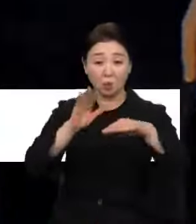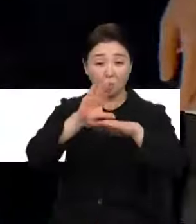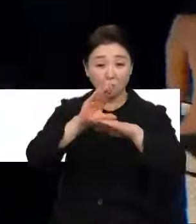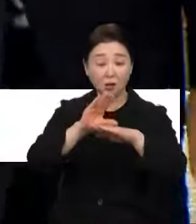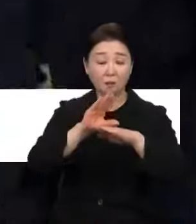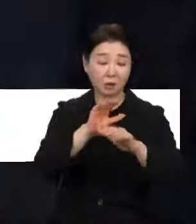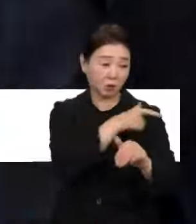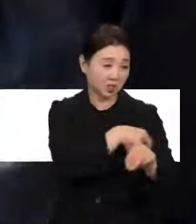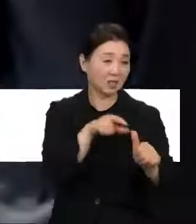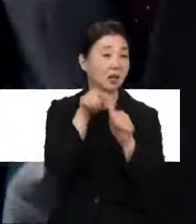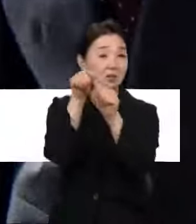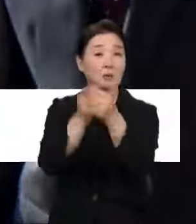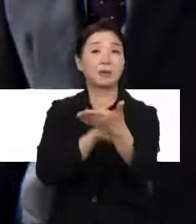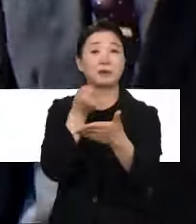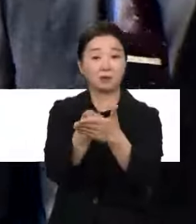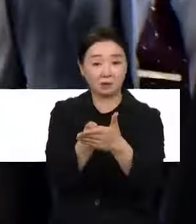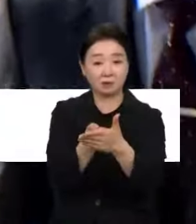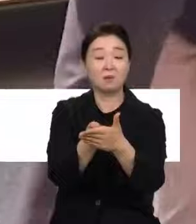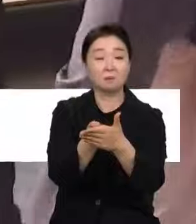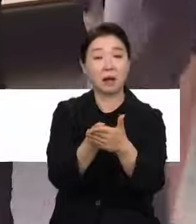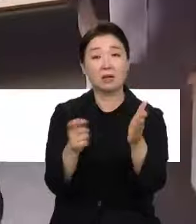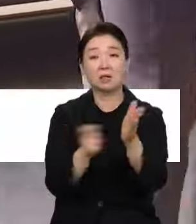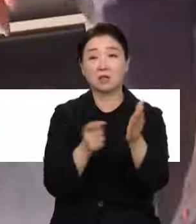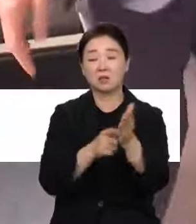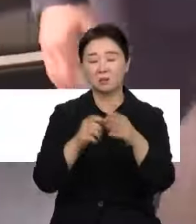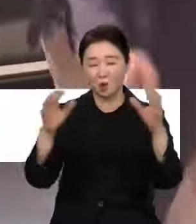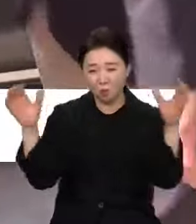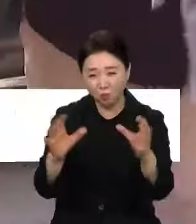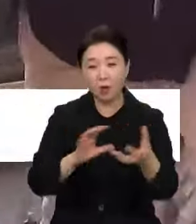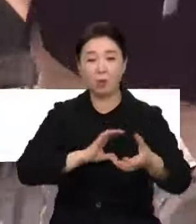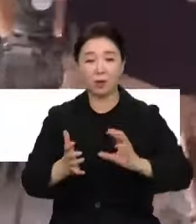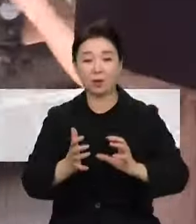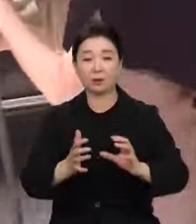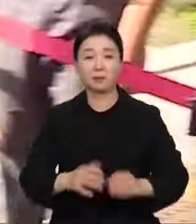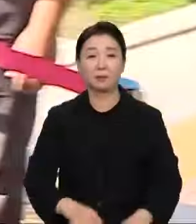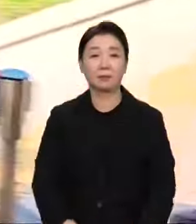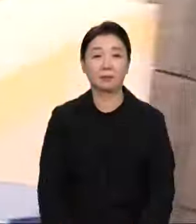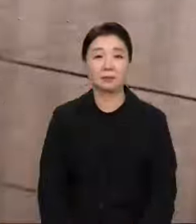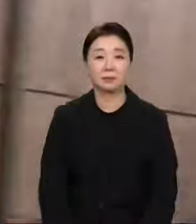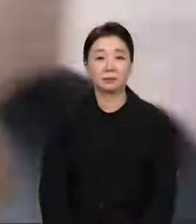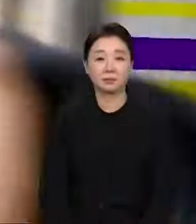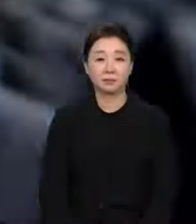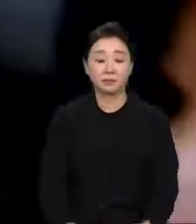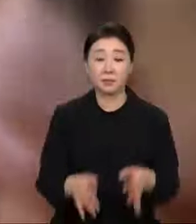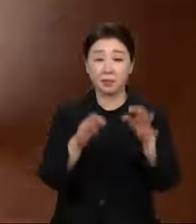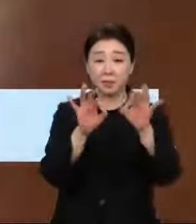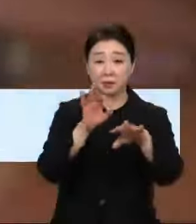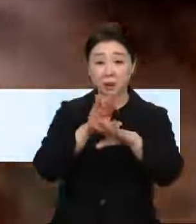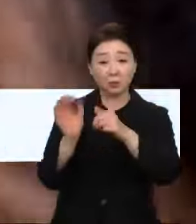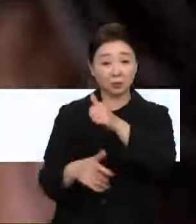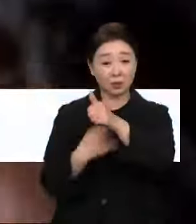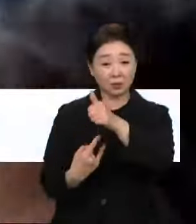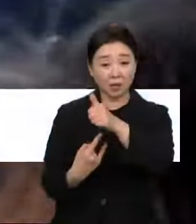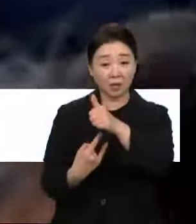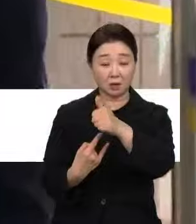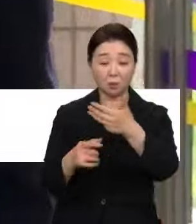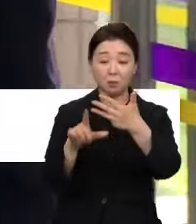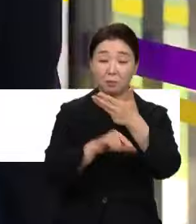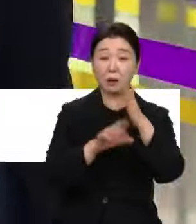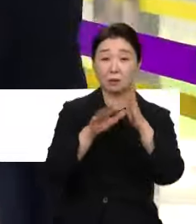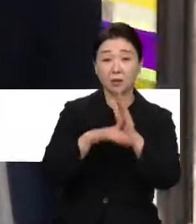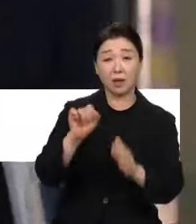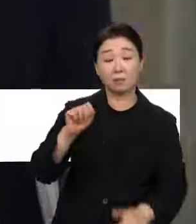선임 계획을 의결하겠다며 긴급 전체 회의를 연대 따른 겁니다. 김홍일 방통위원장은 오는 8월